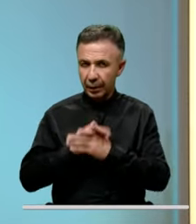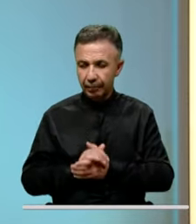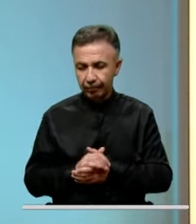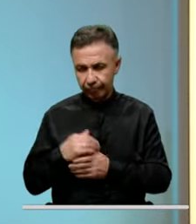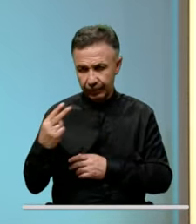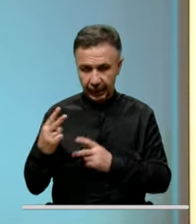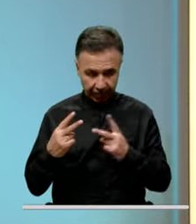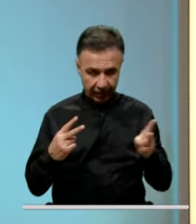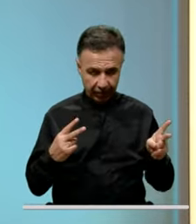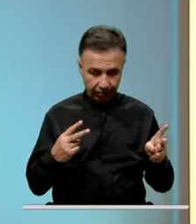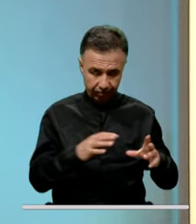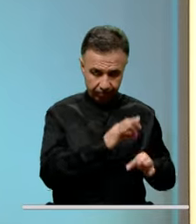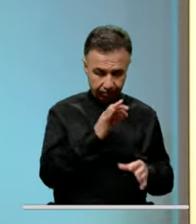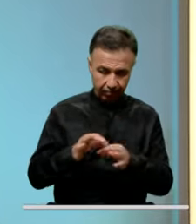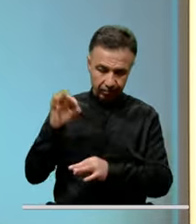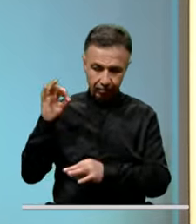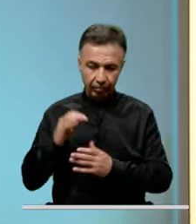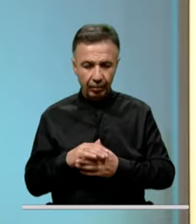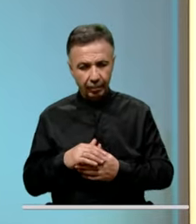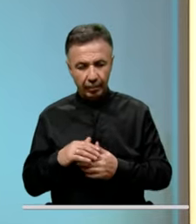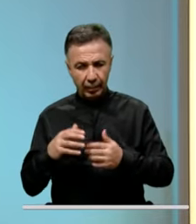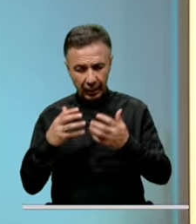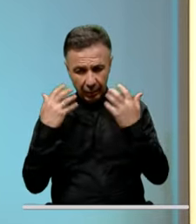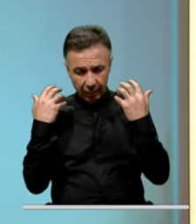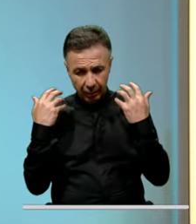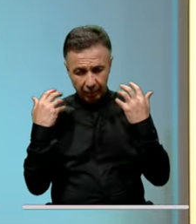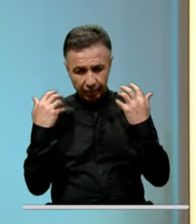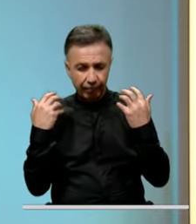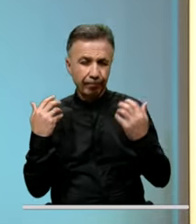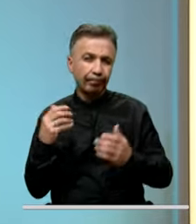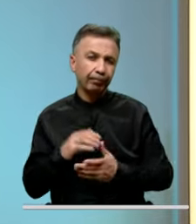konu olan kurban özelinde söyleyelim. Kurbanlık hayvanı